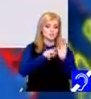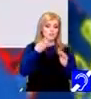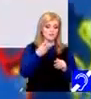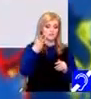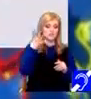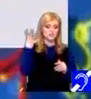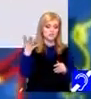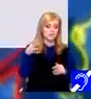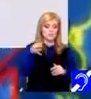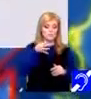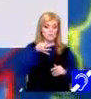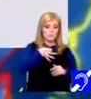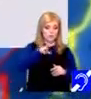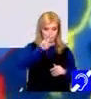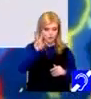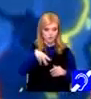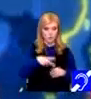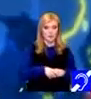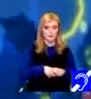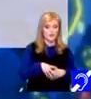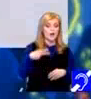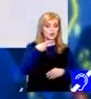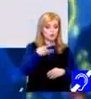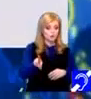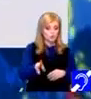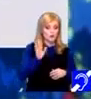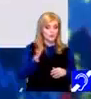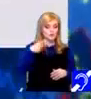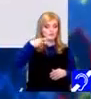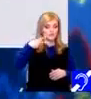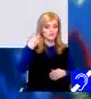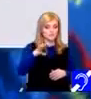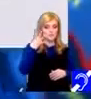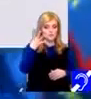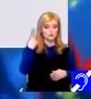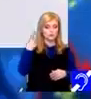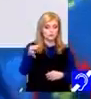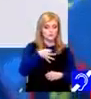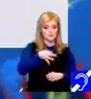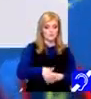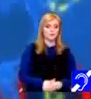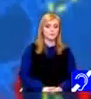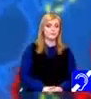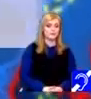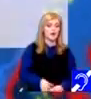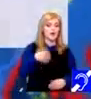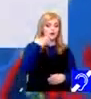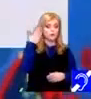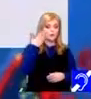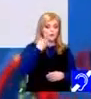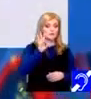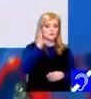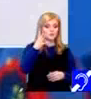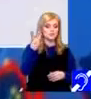și 53 de bani pentru un dolar american, cu 2 bani mai puțin. Moneda europeană se va deprecia și va costa 20 lei și 41 de bani. Leu românesc se va